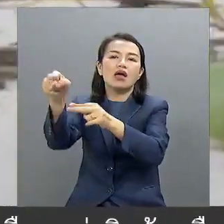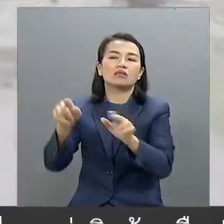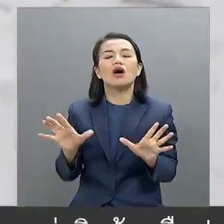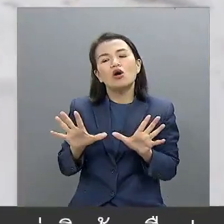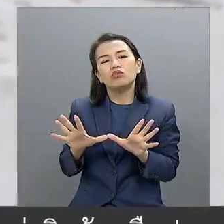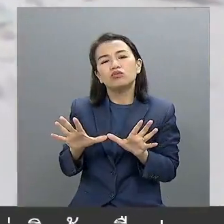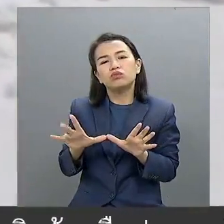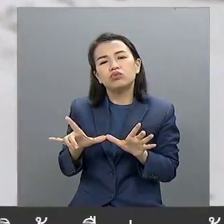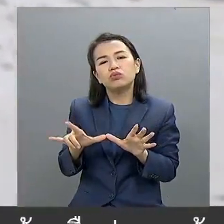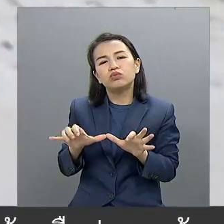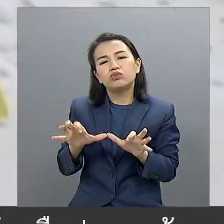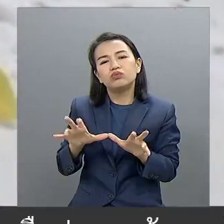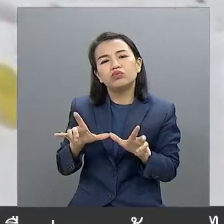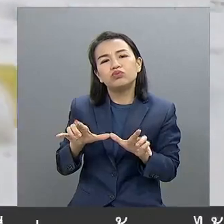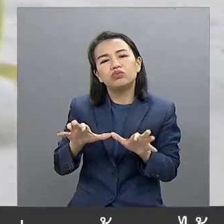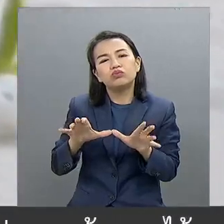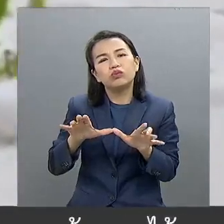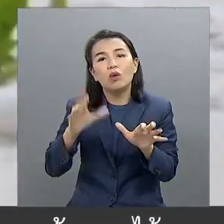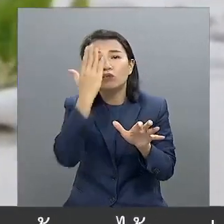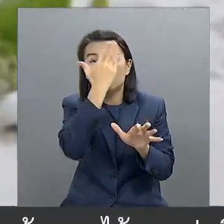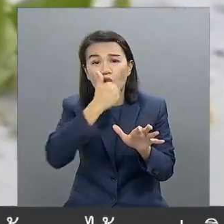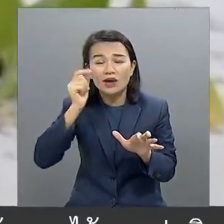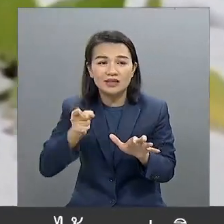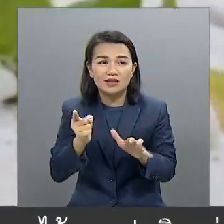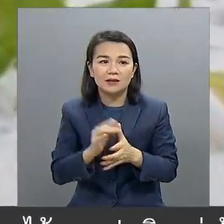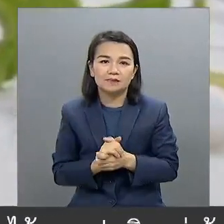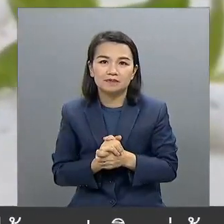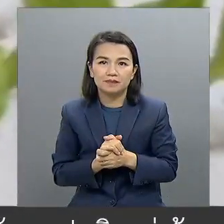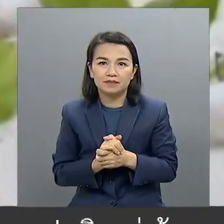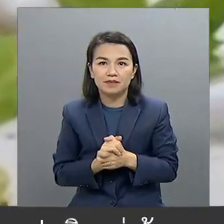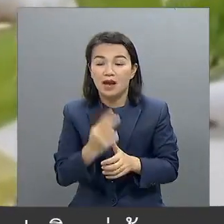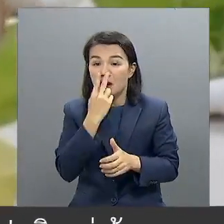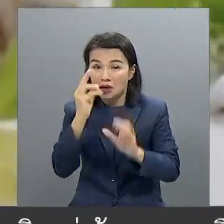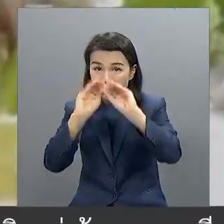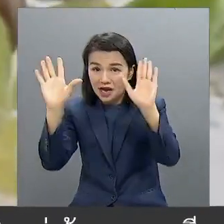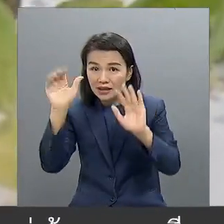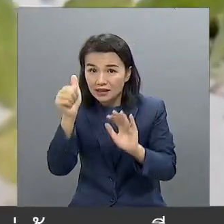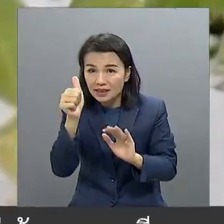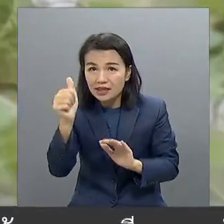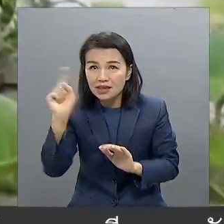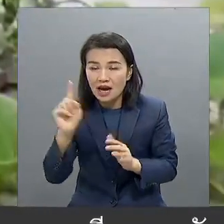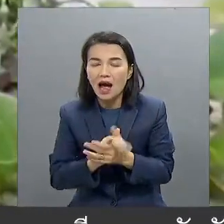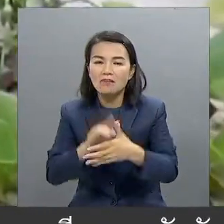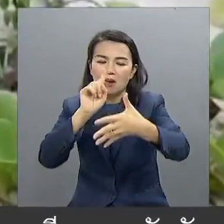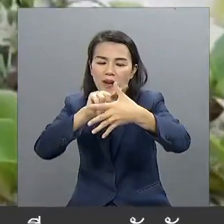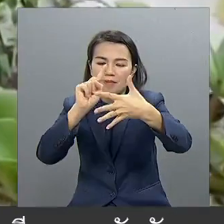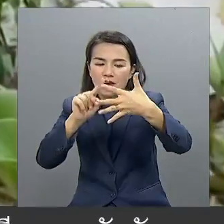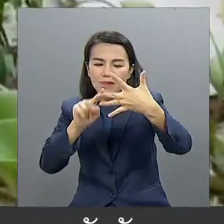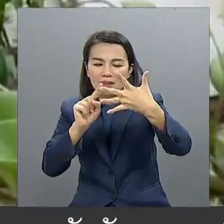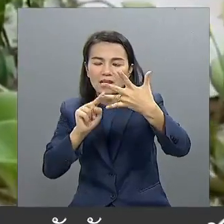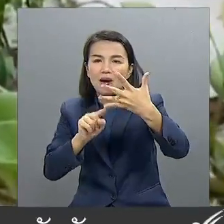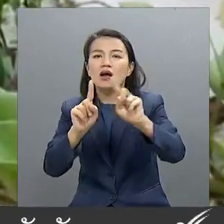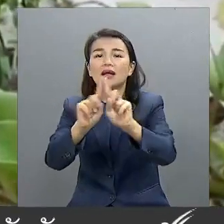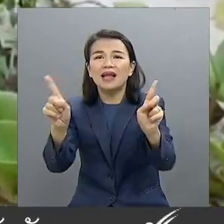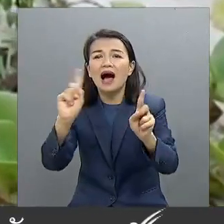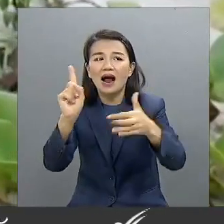หทาพสวยมาก คุณผชมมาดูลักษณาเดินของปูไ่กหนอยนะครัมาอยไดกัน 5 ข้อทแตกต่างจากปชนิดอื่คือปูไ่